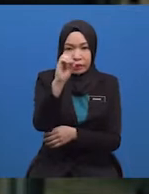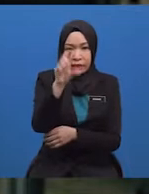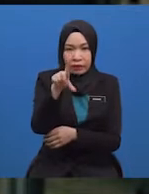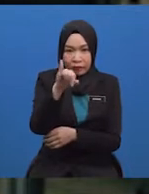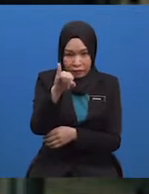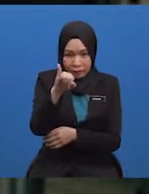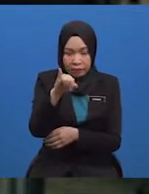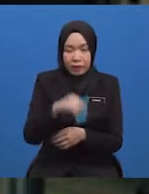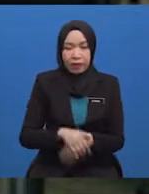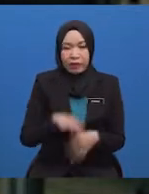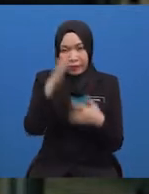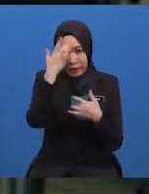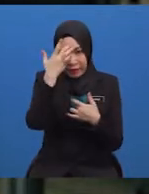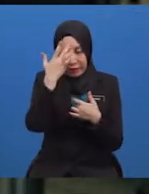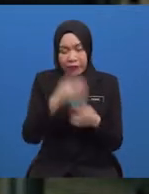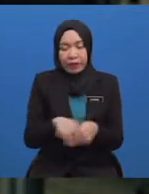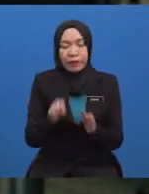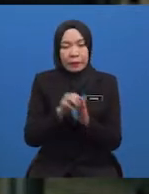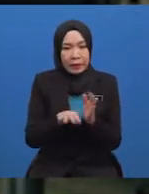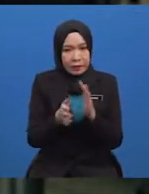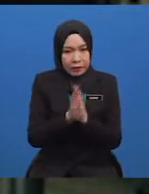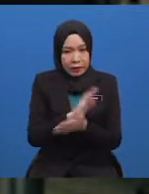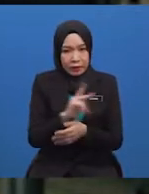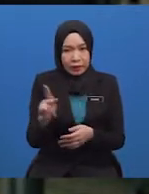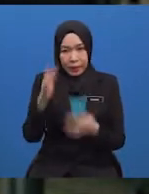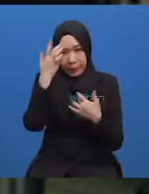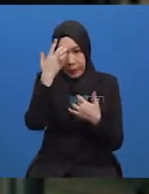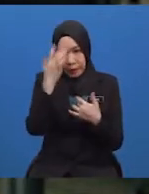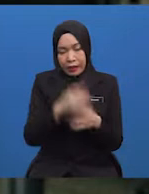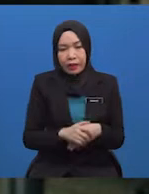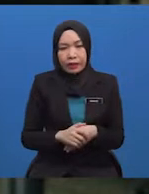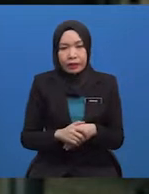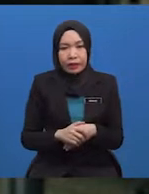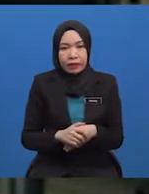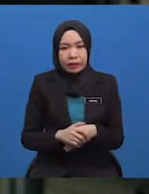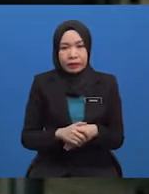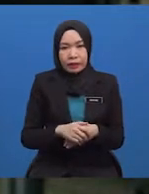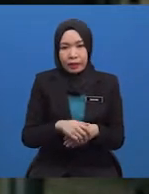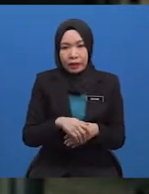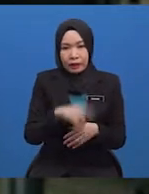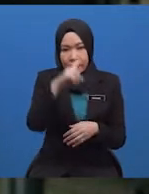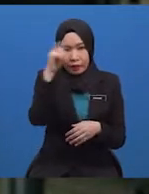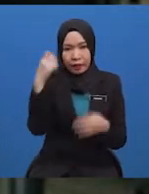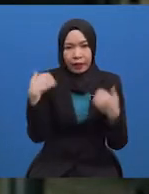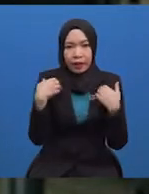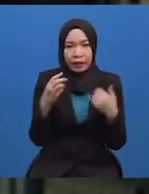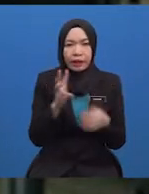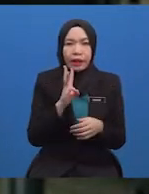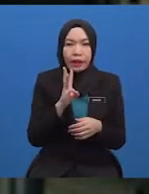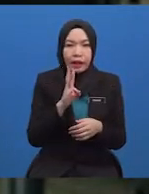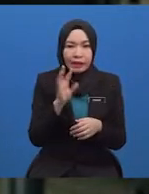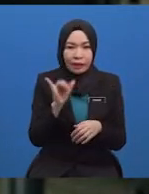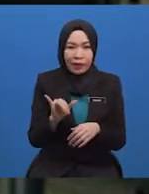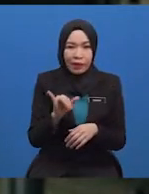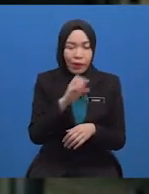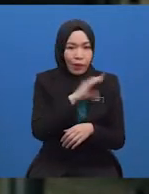longkang, parit atau sungai berdekatan menyebabkan air tercemar dengan sisa pepejal. Pembuangan